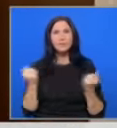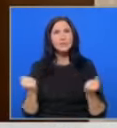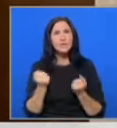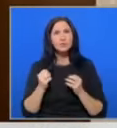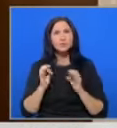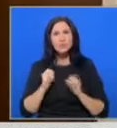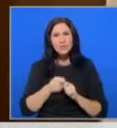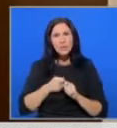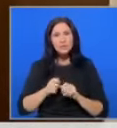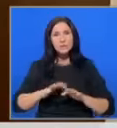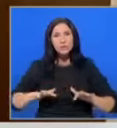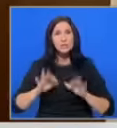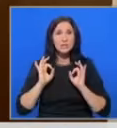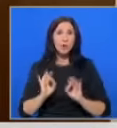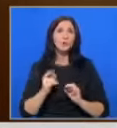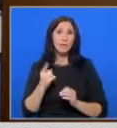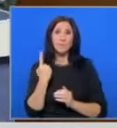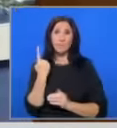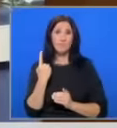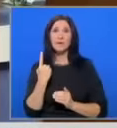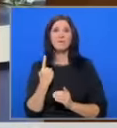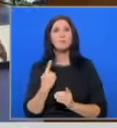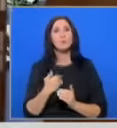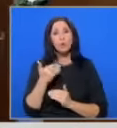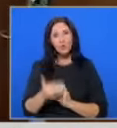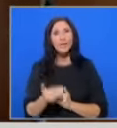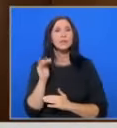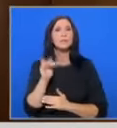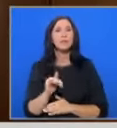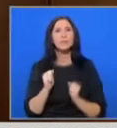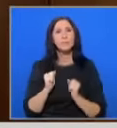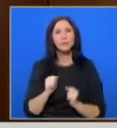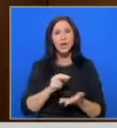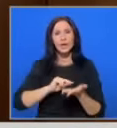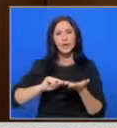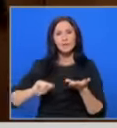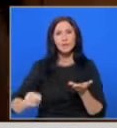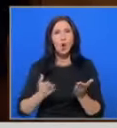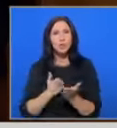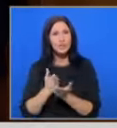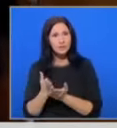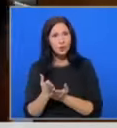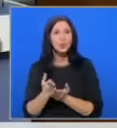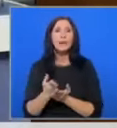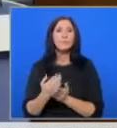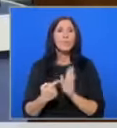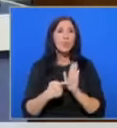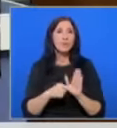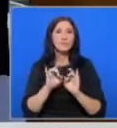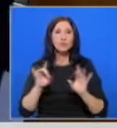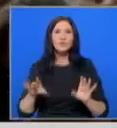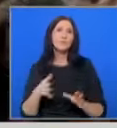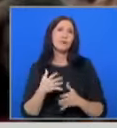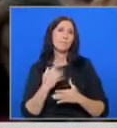много сериозно и техен първостепенен приоритет продължава да бъде да се придържат към редакционните си насоки и да отразяват новините безпристрастно